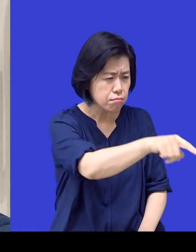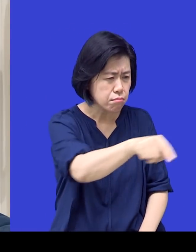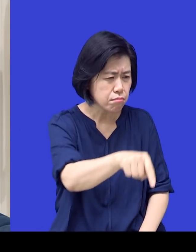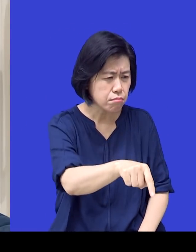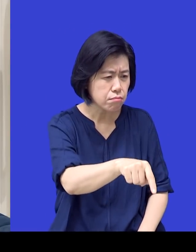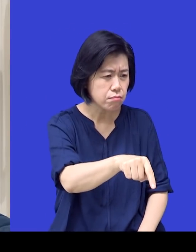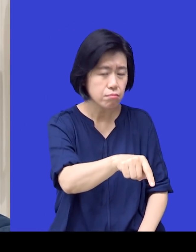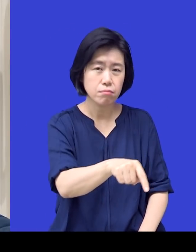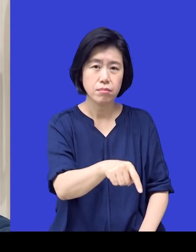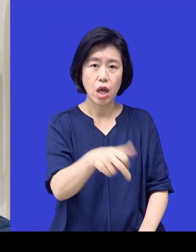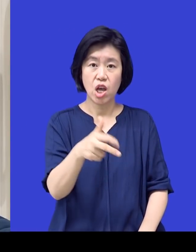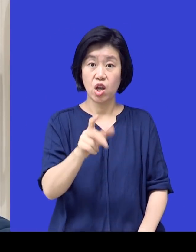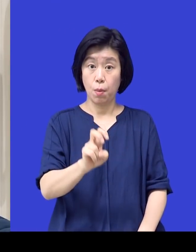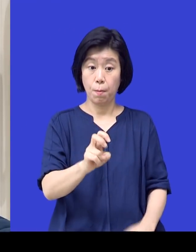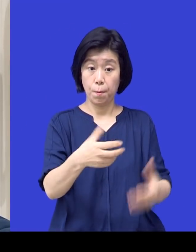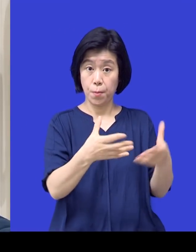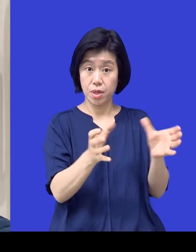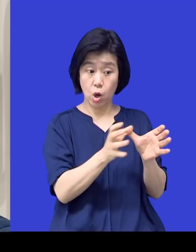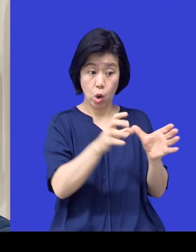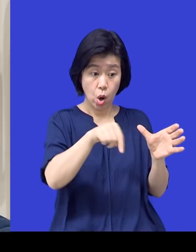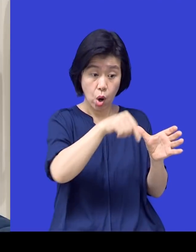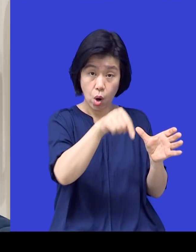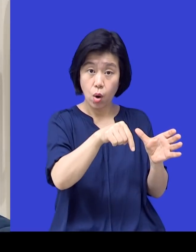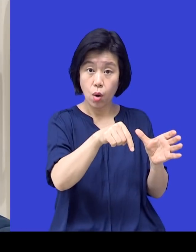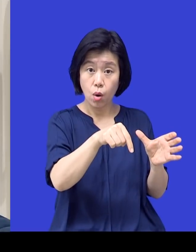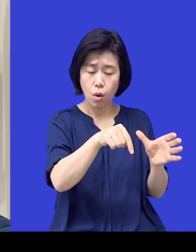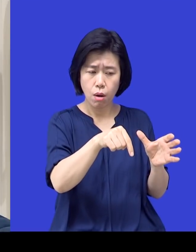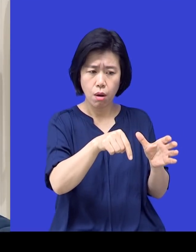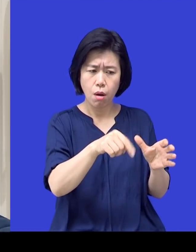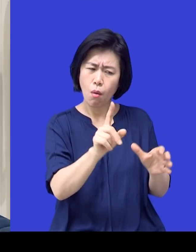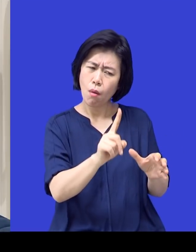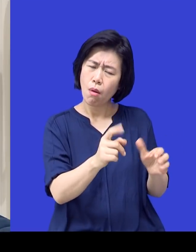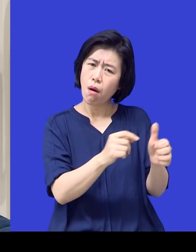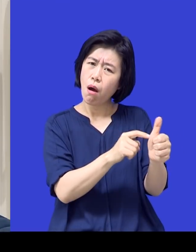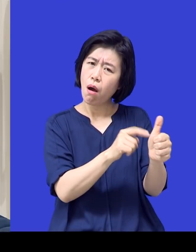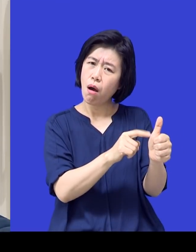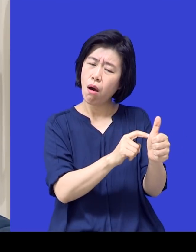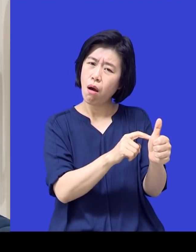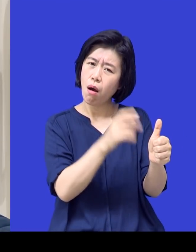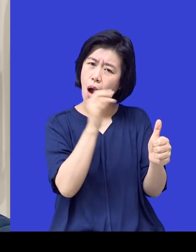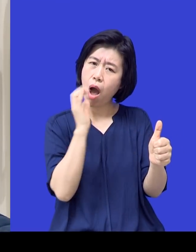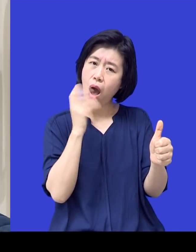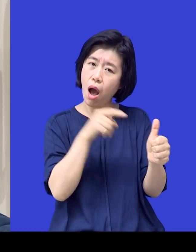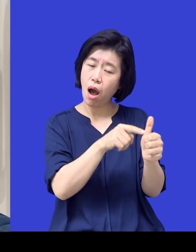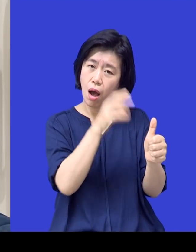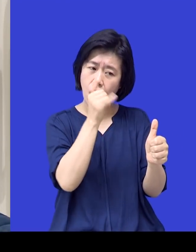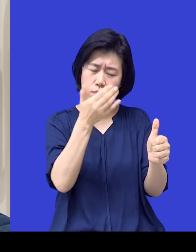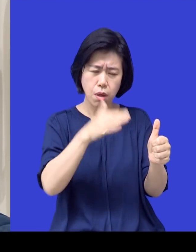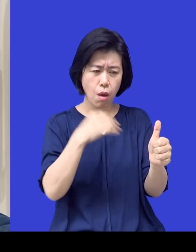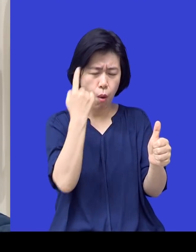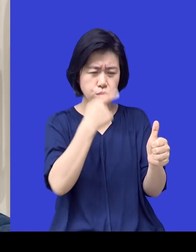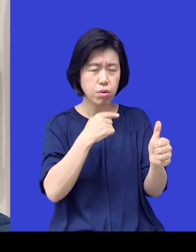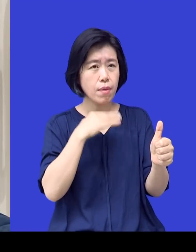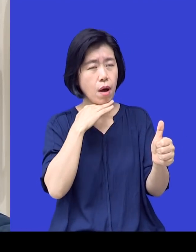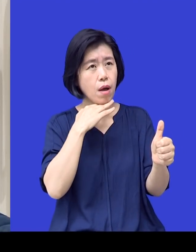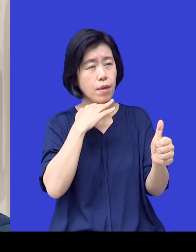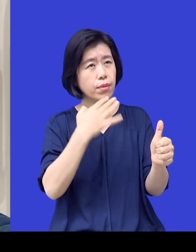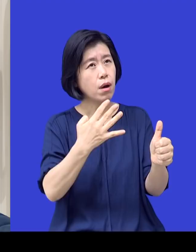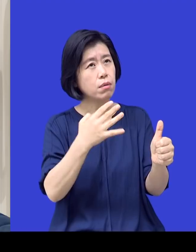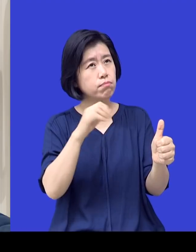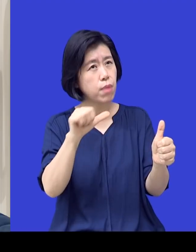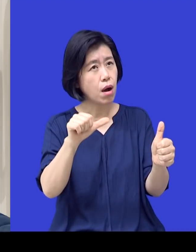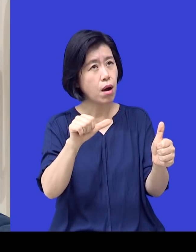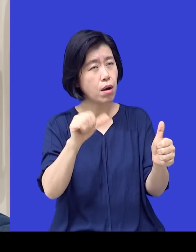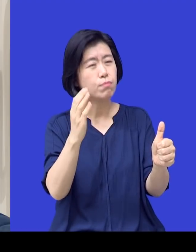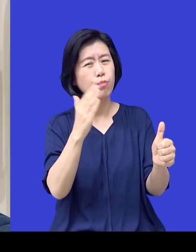애들 가운데서 막 밟지 않고 완전히 얼굴은 누래가지고 한 4살, 5살 된 아이가 막